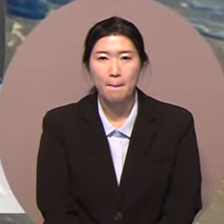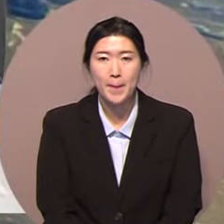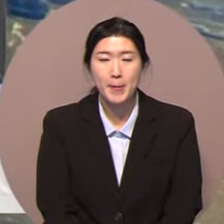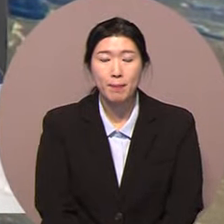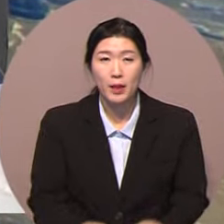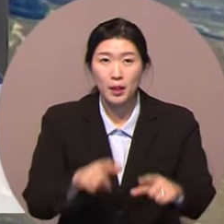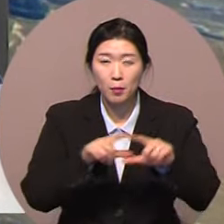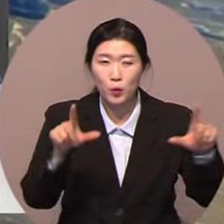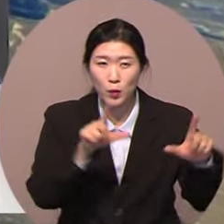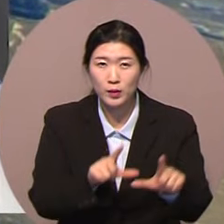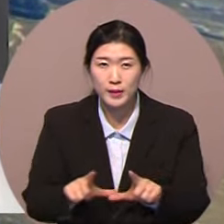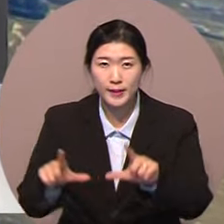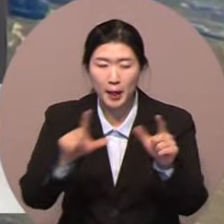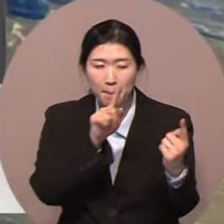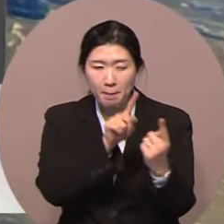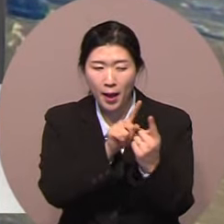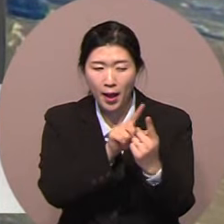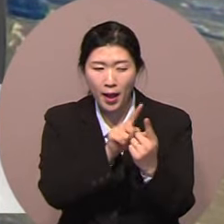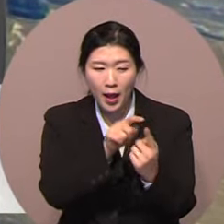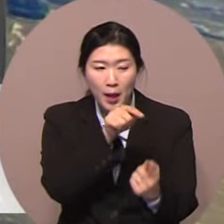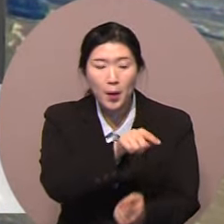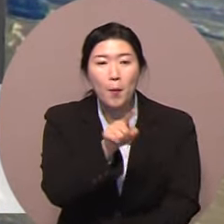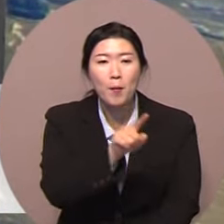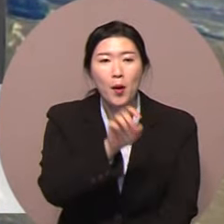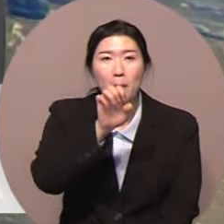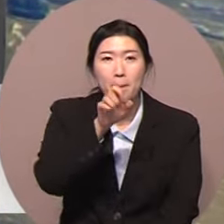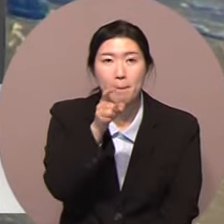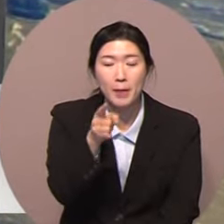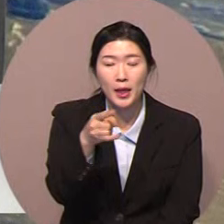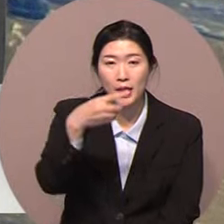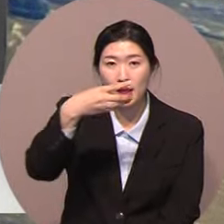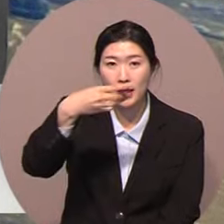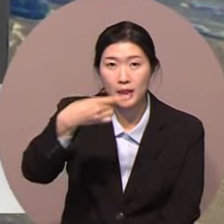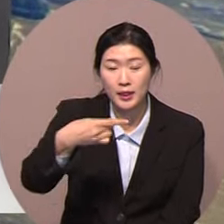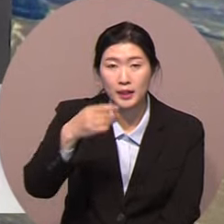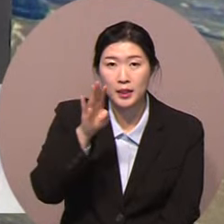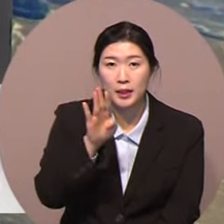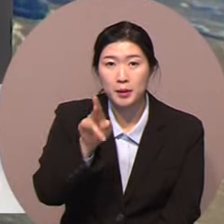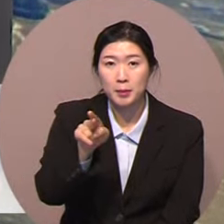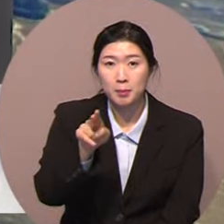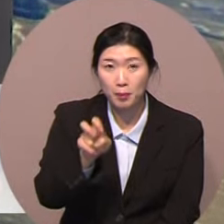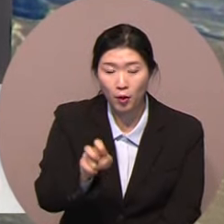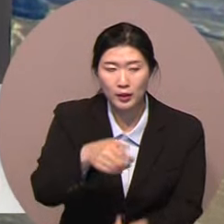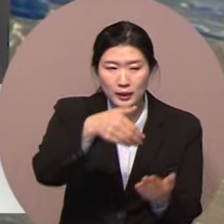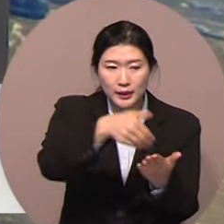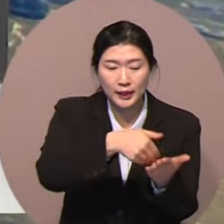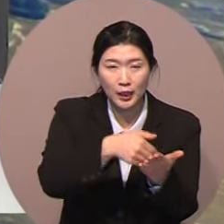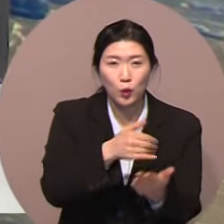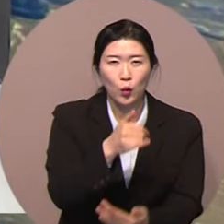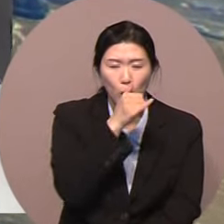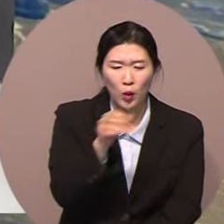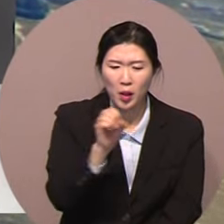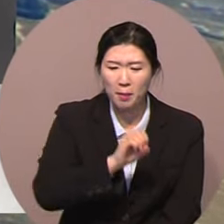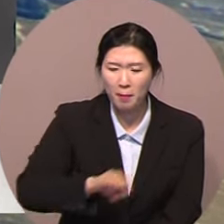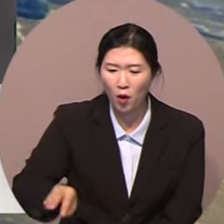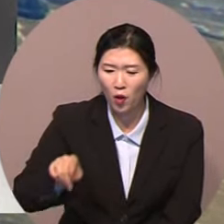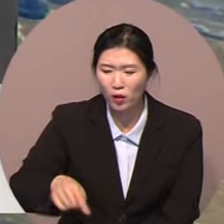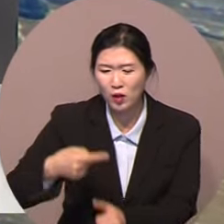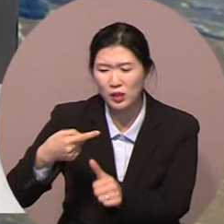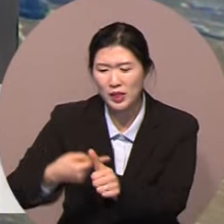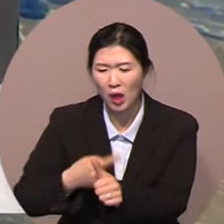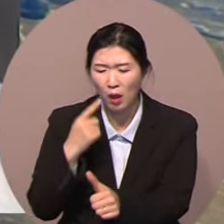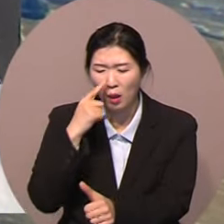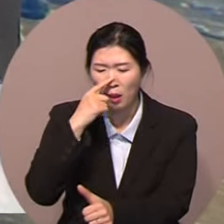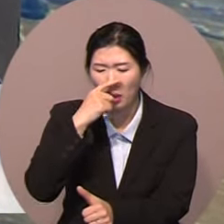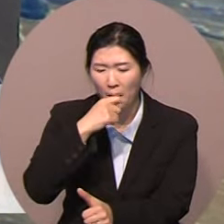일상에서 거의 매일 접하는 페트병 등 플라스틱은 일부 재활용되기도 하지만 대부분 버려져서 환경오염을